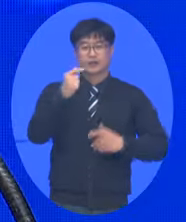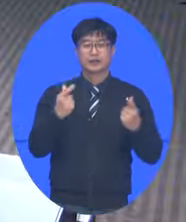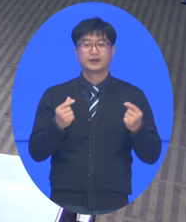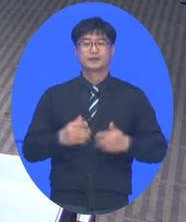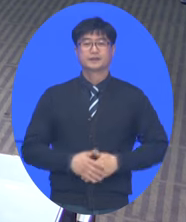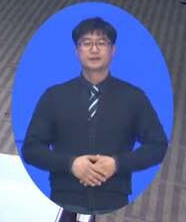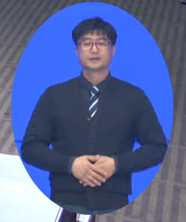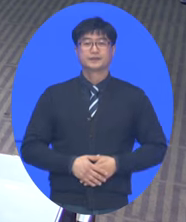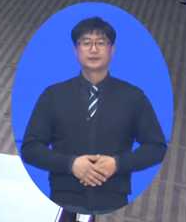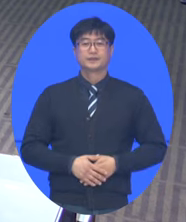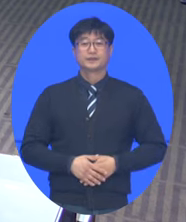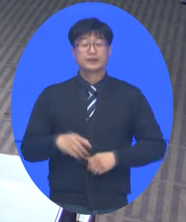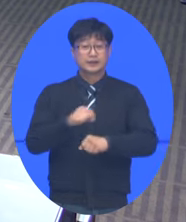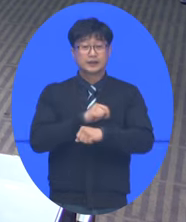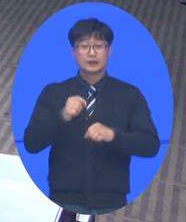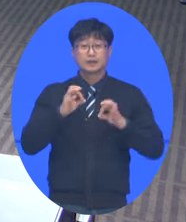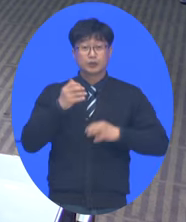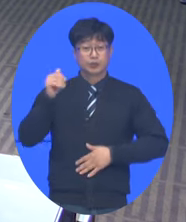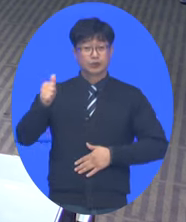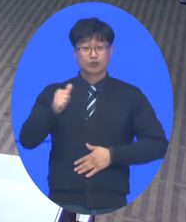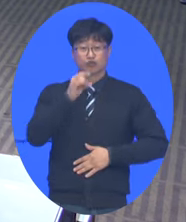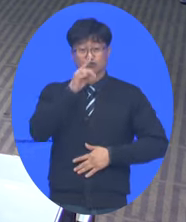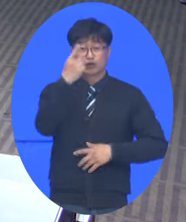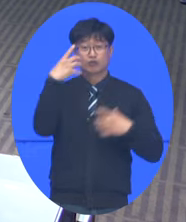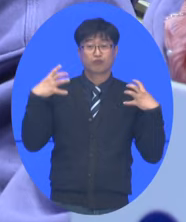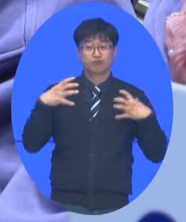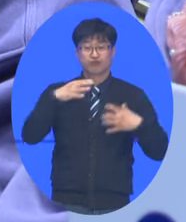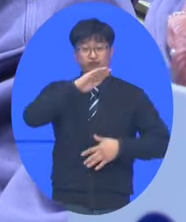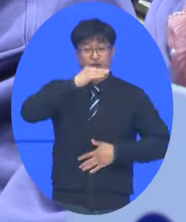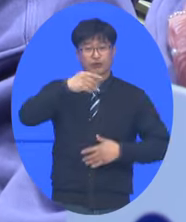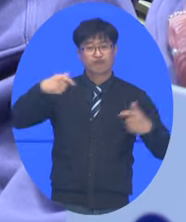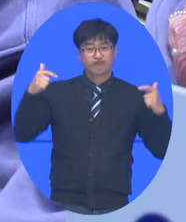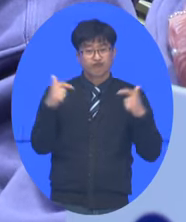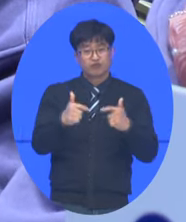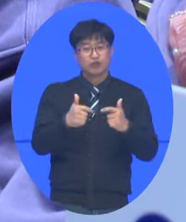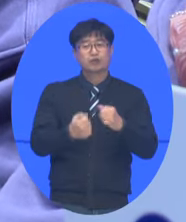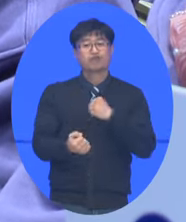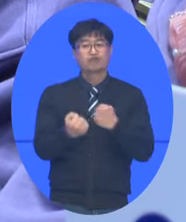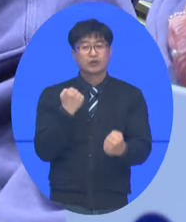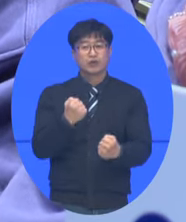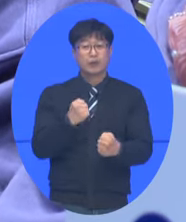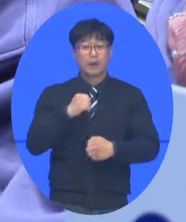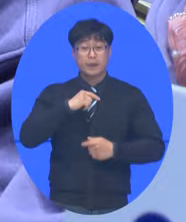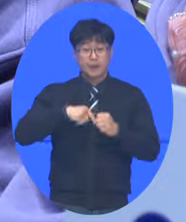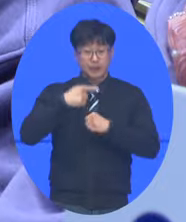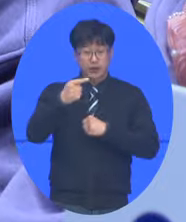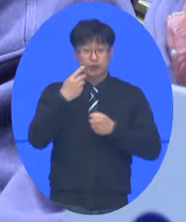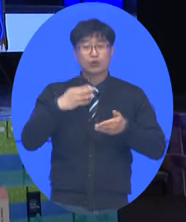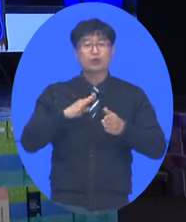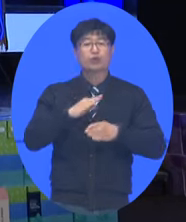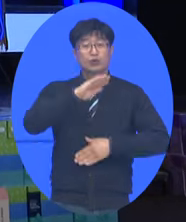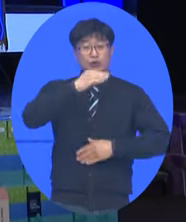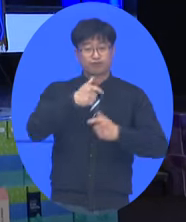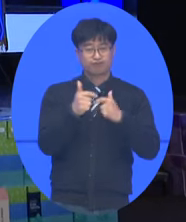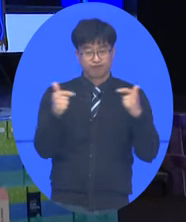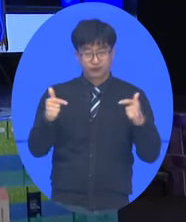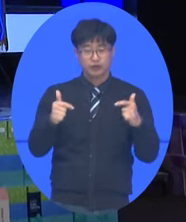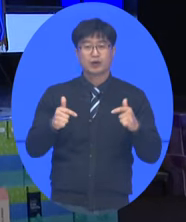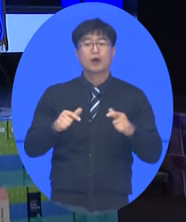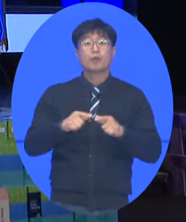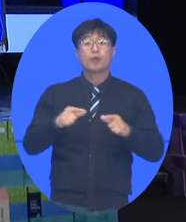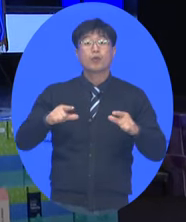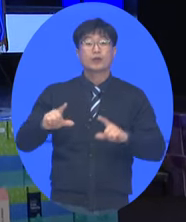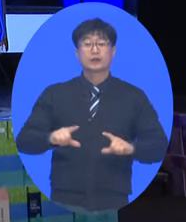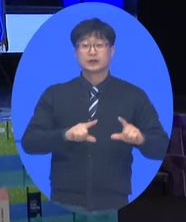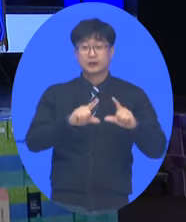좋겠습니다. 특히 김 지사는 중앙정부의 예산 삭감에도 경기도는 내년도 예산을 늘렸다며 민생경제를 위한